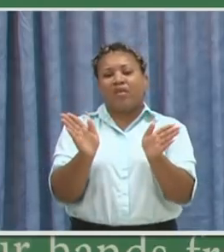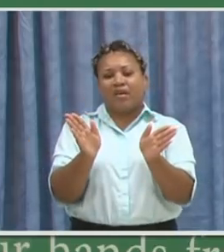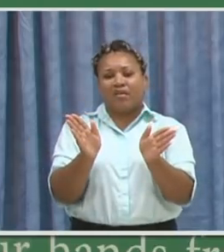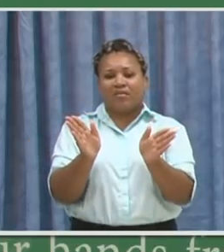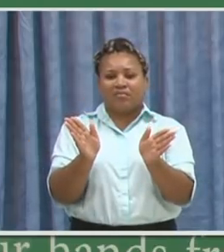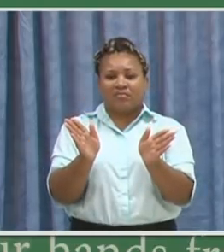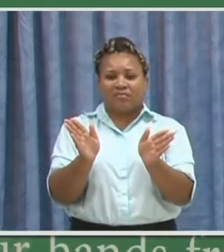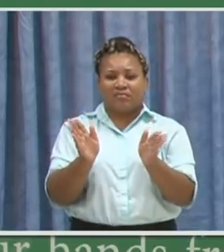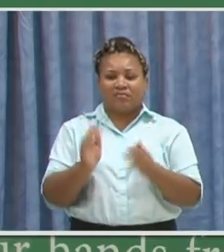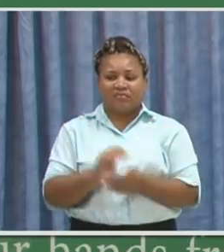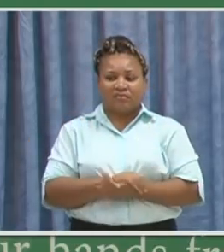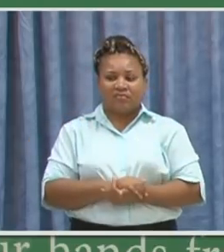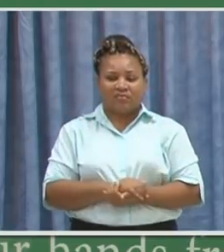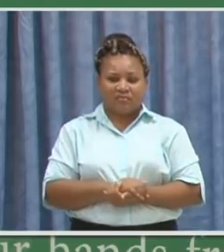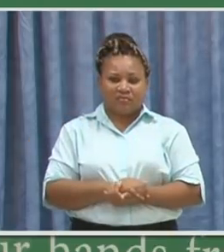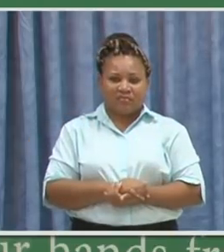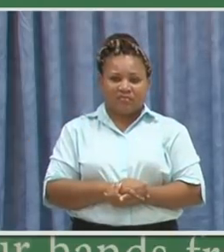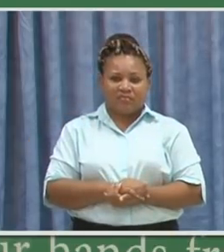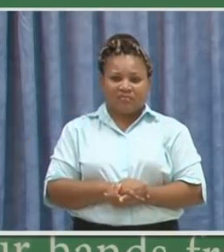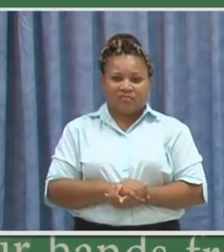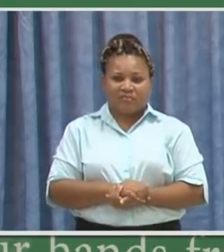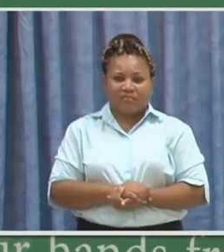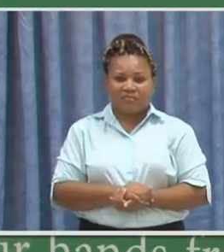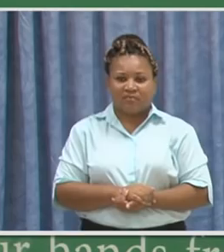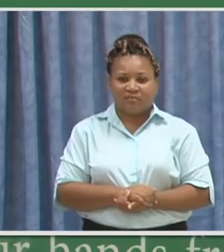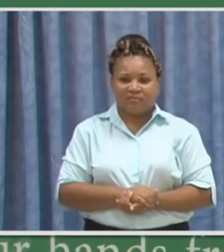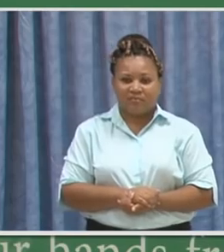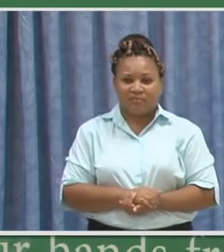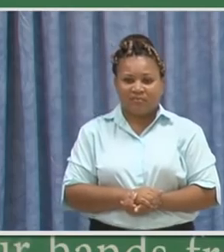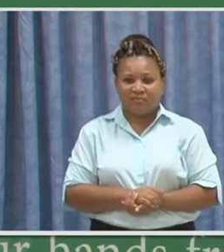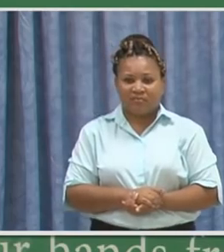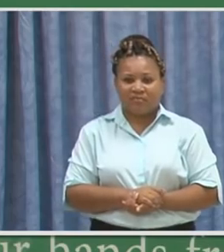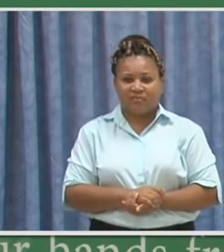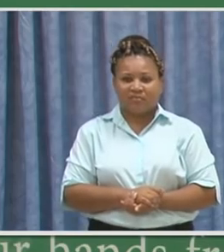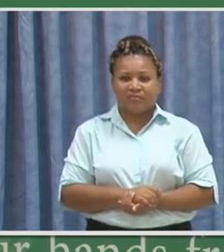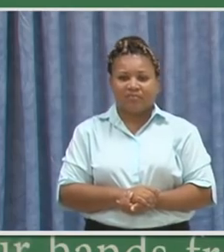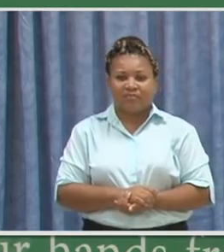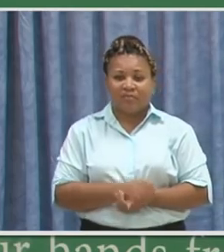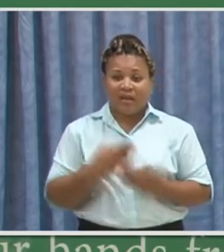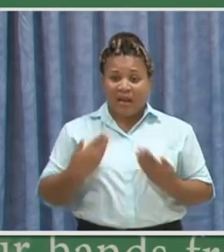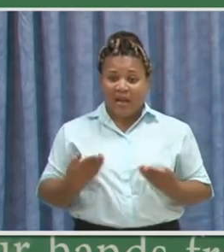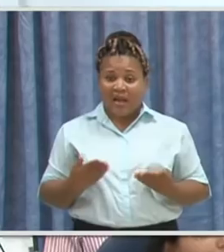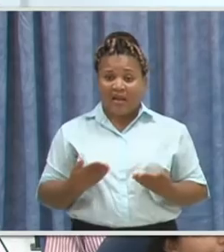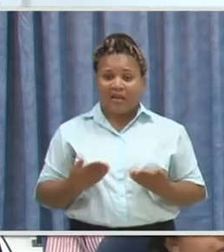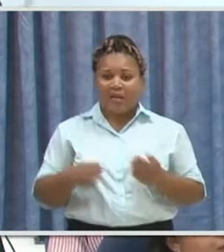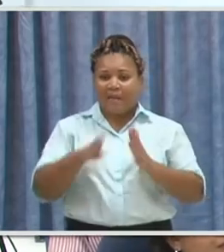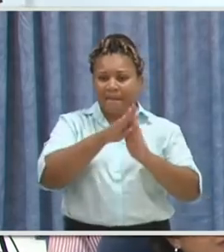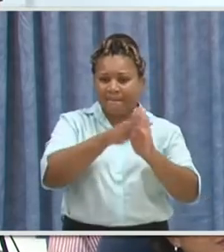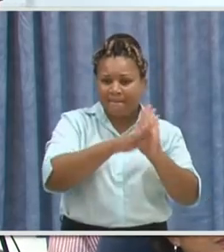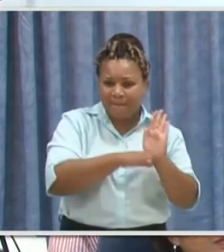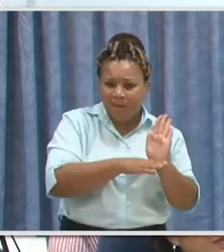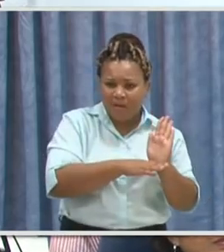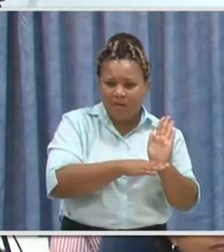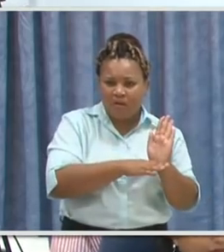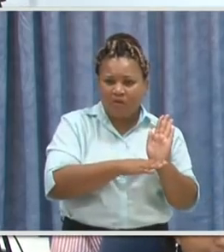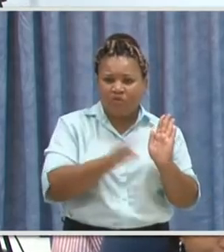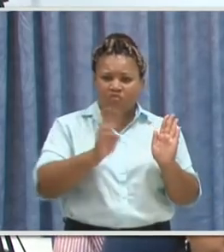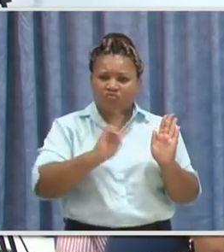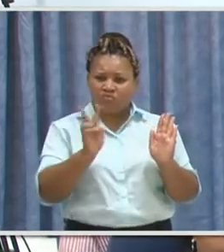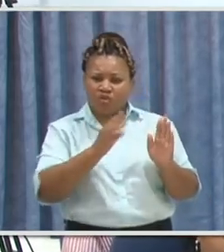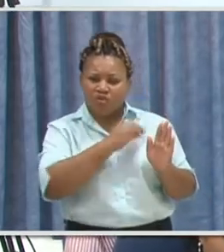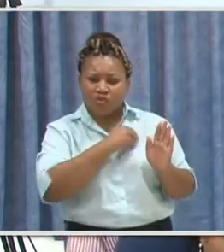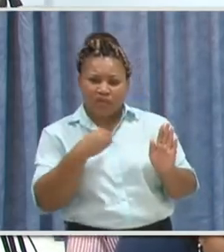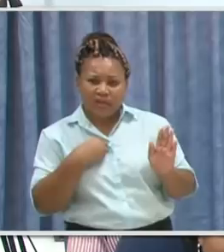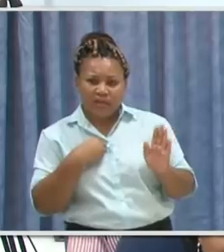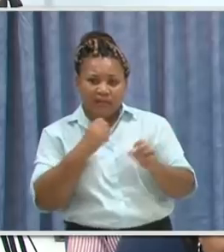qui travaille de background, nous décisions qui nous ça qui nous communique là il pas des affaires qui nous cassent nous la tête. Il base